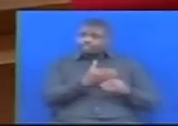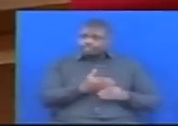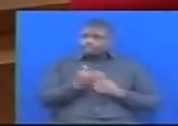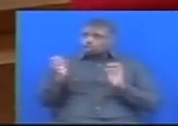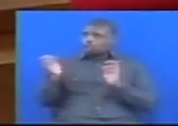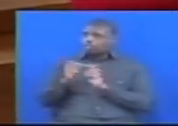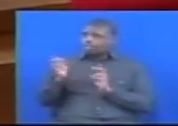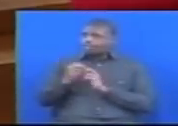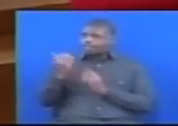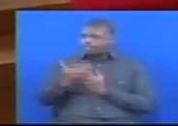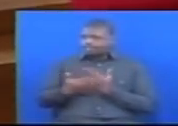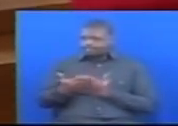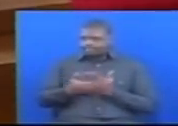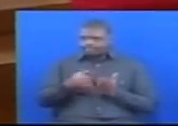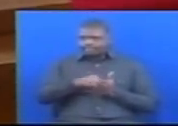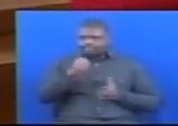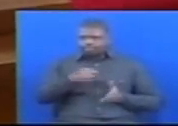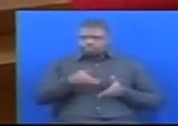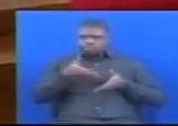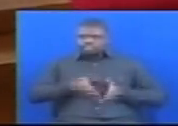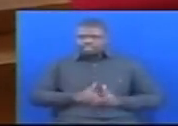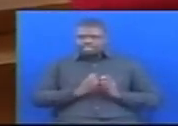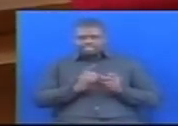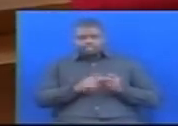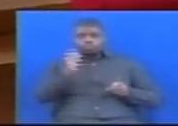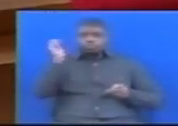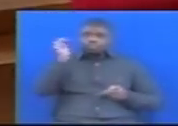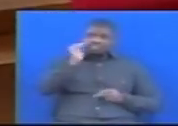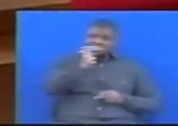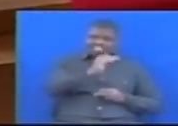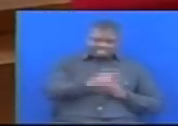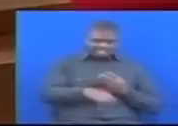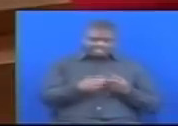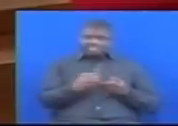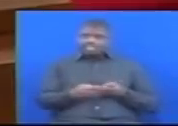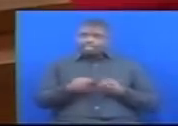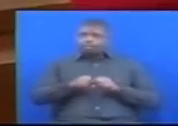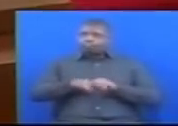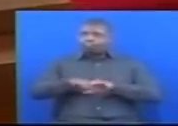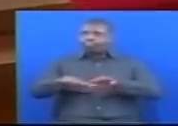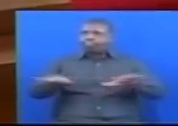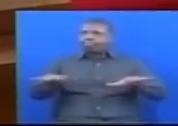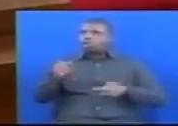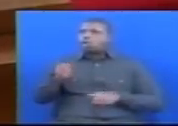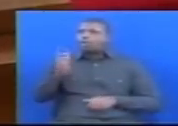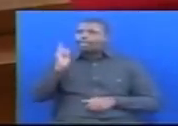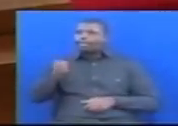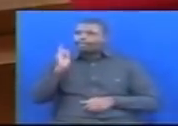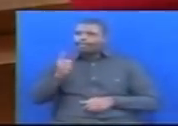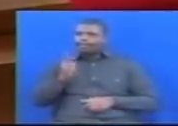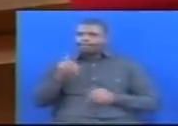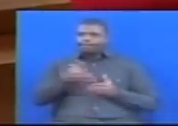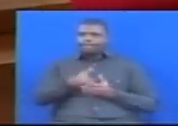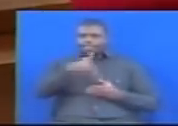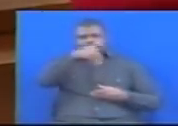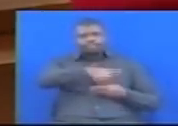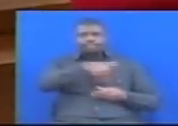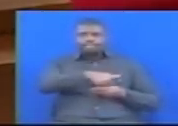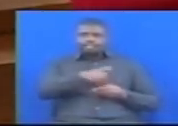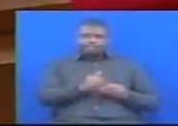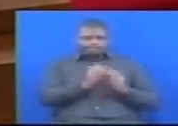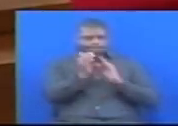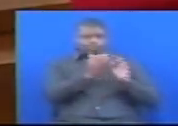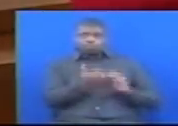nchini linagharimia uzalishaji, usafirishaji na usambazaji wa umeme hadi kwa mteja kwa